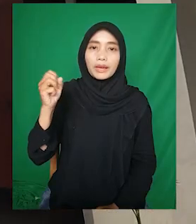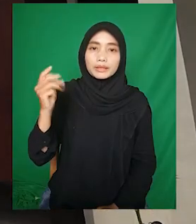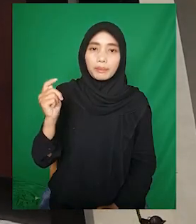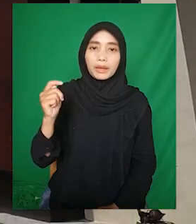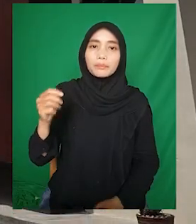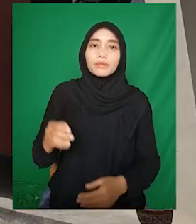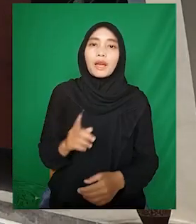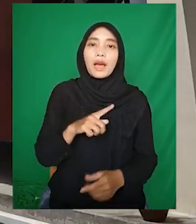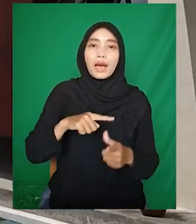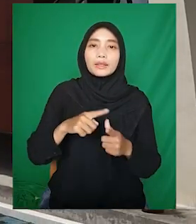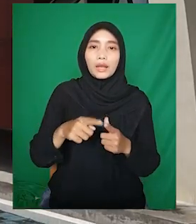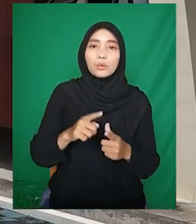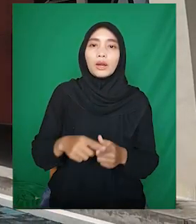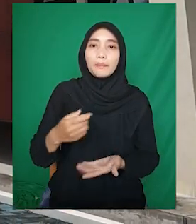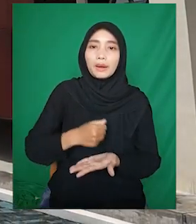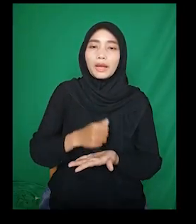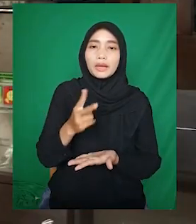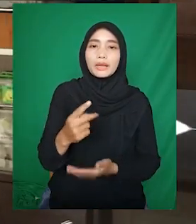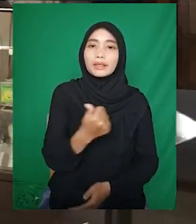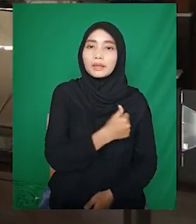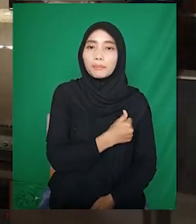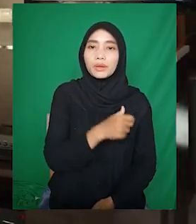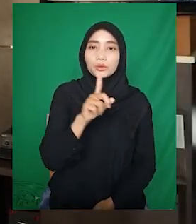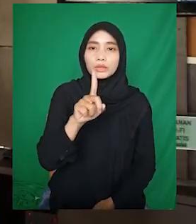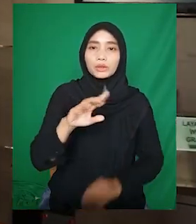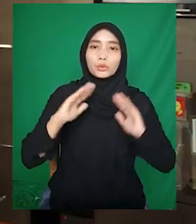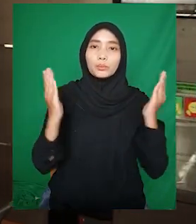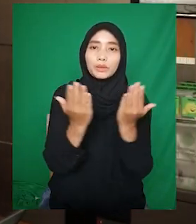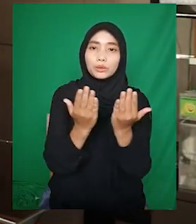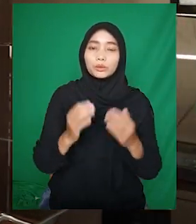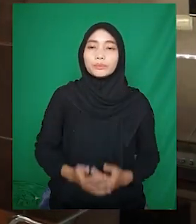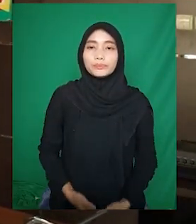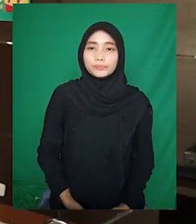PTSP atau Pelayanan Terpadu Satu Pintu.